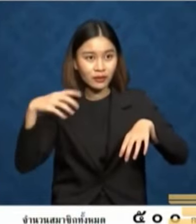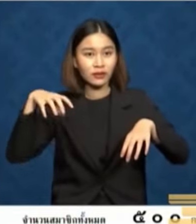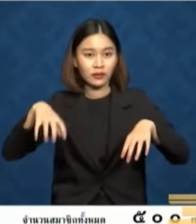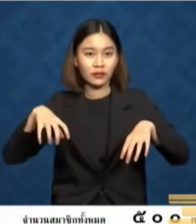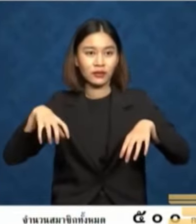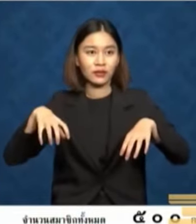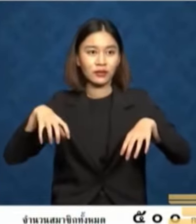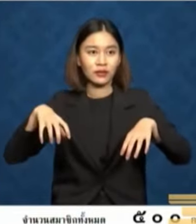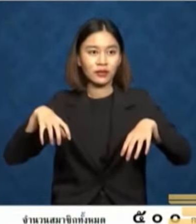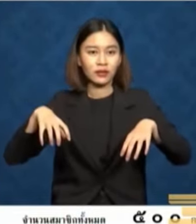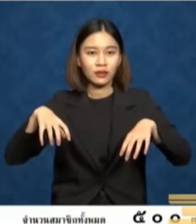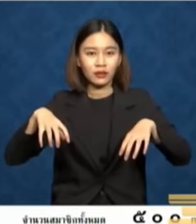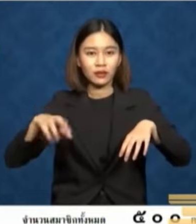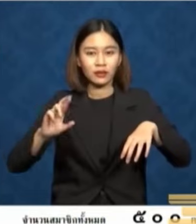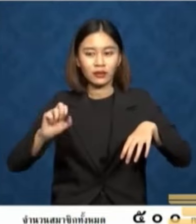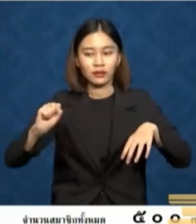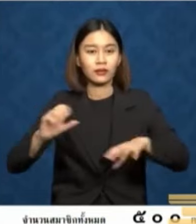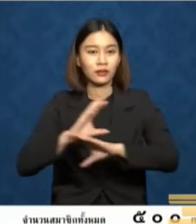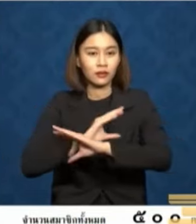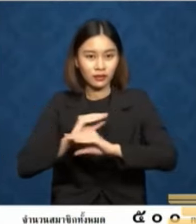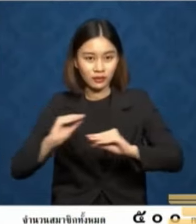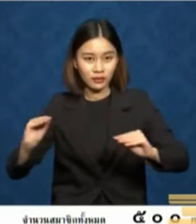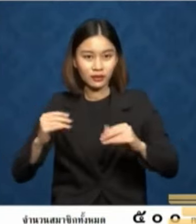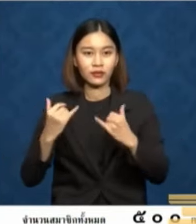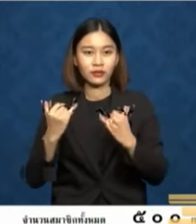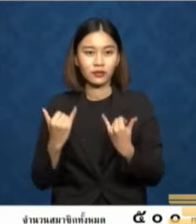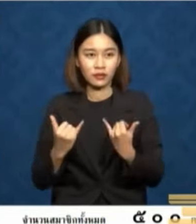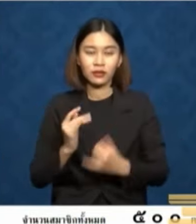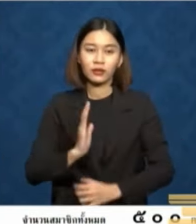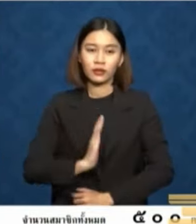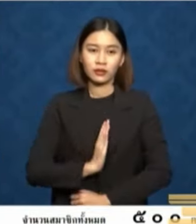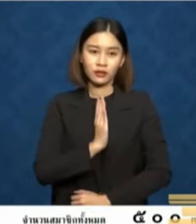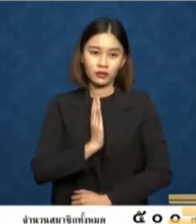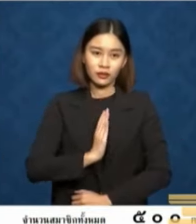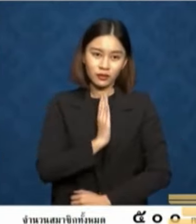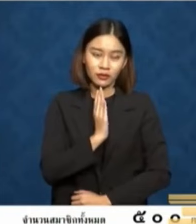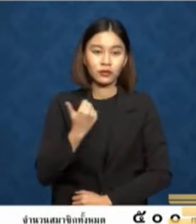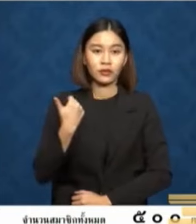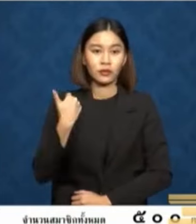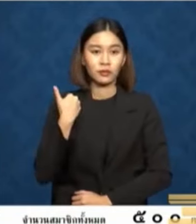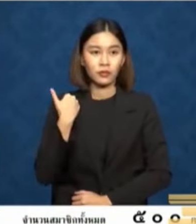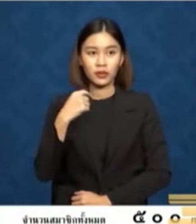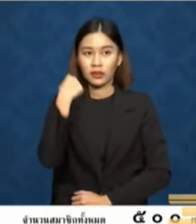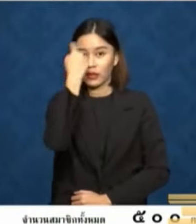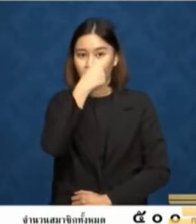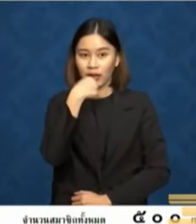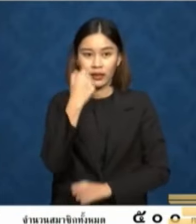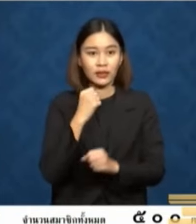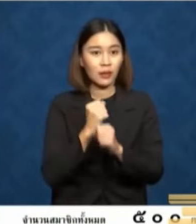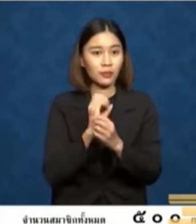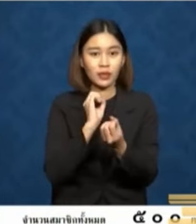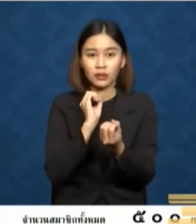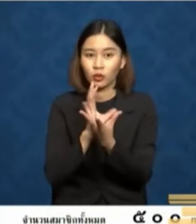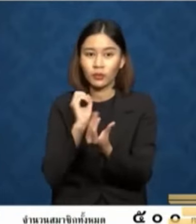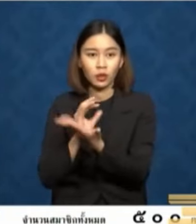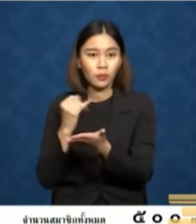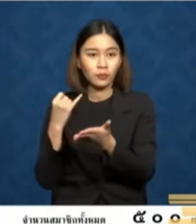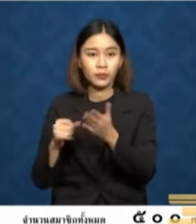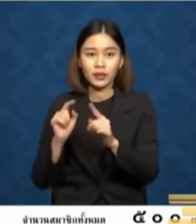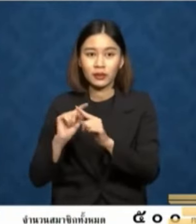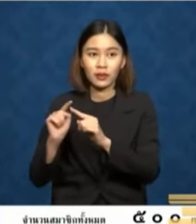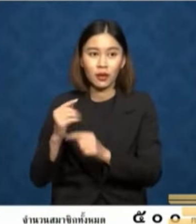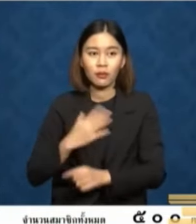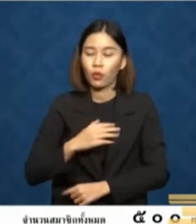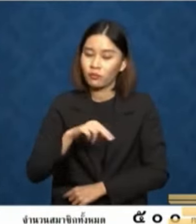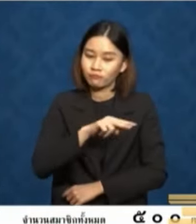สัปปายะสภาสถานแห่งนี้ศักดิ์สิทธิ์ใครทำอะไรไว้ในสภาแห่งนี้ครับผม